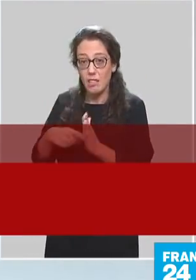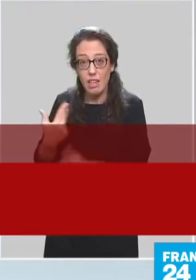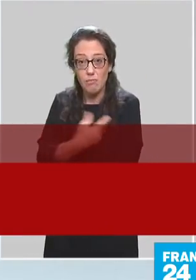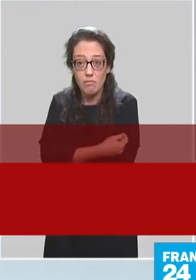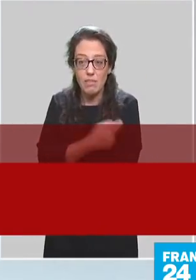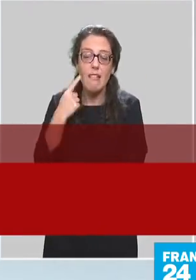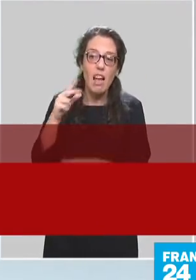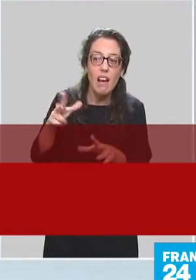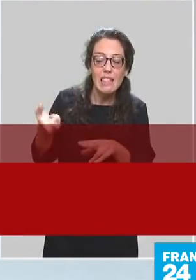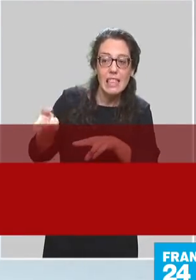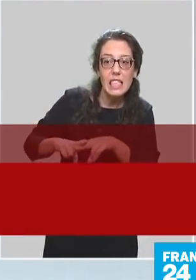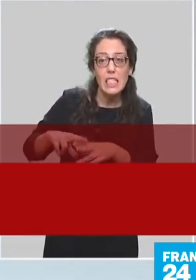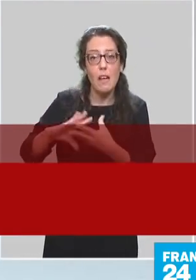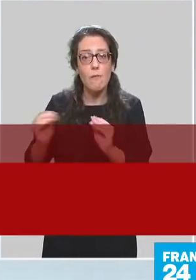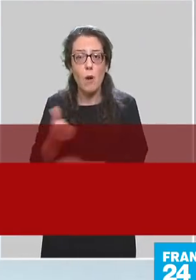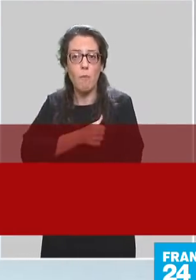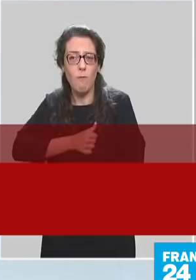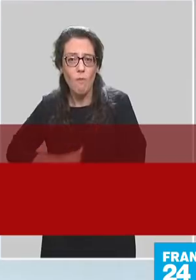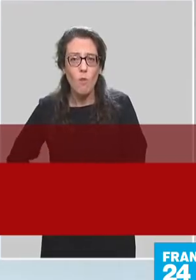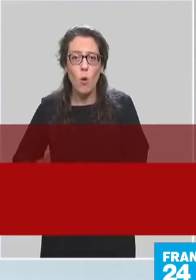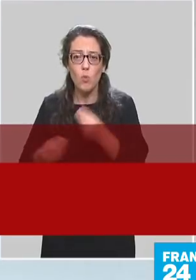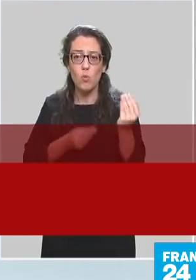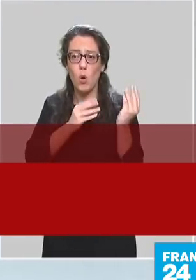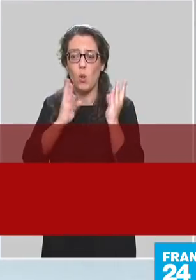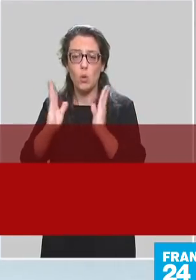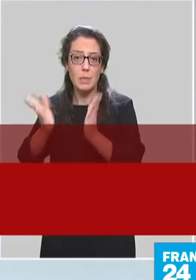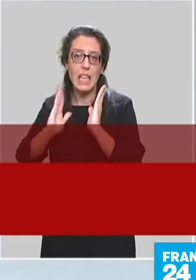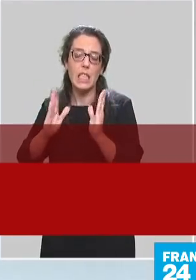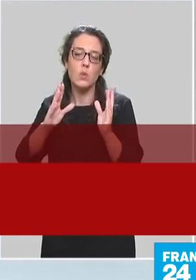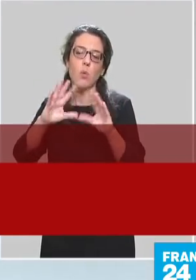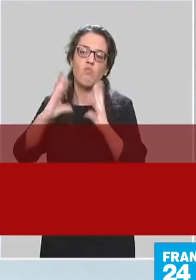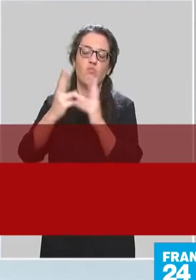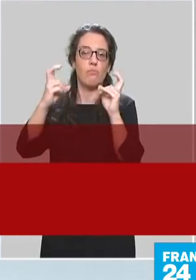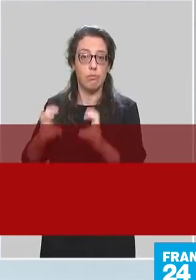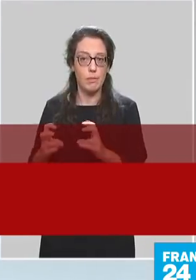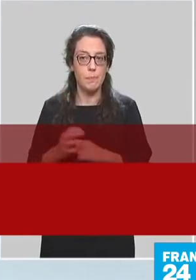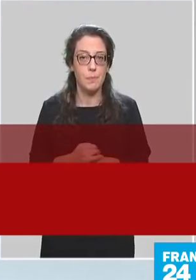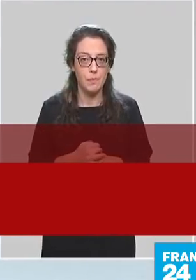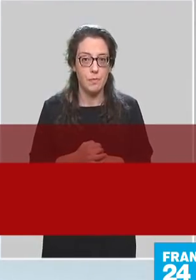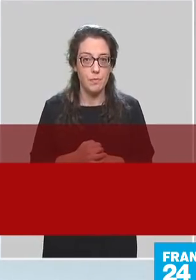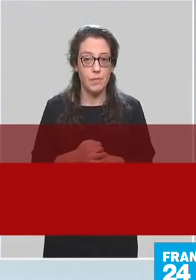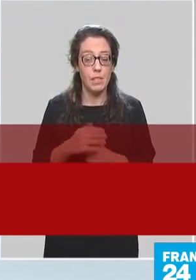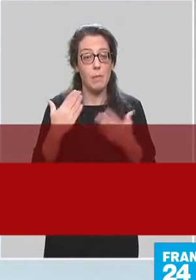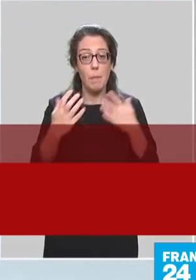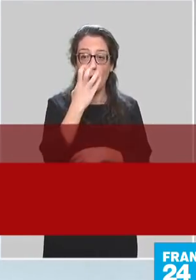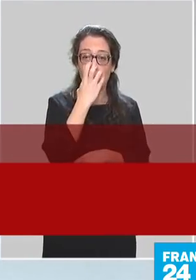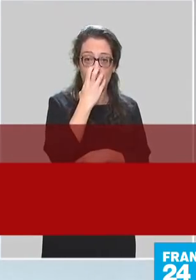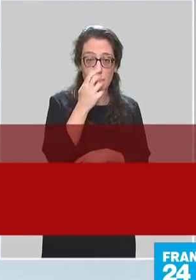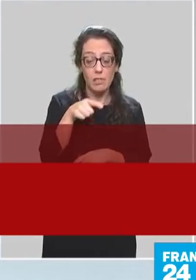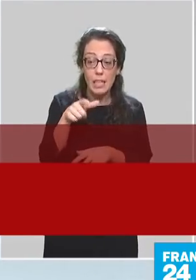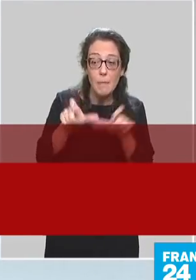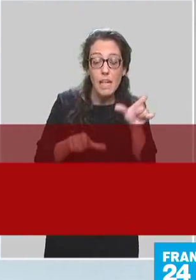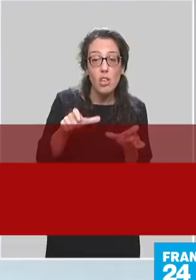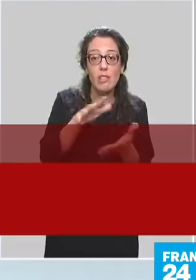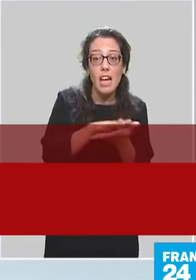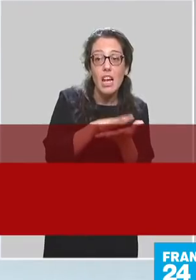décès, de formes graves et d'hospitalisation. Il y a en effet près de 8 fois plus d'entrées en soins critiques parmi les personnes âgées de